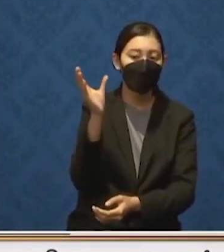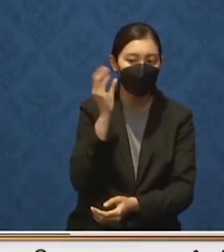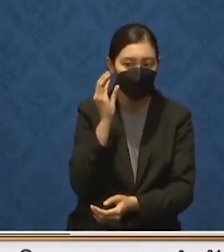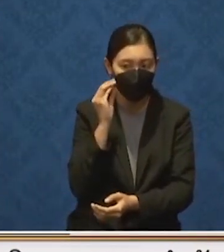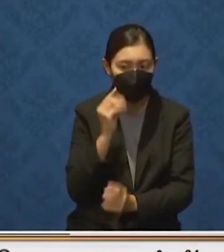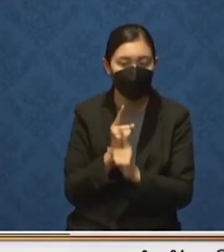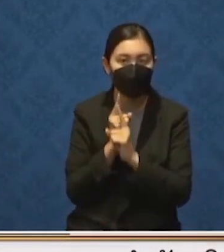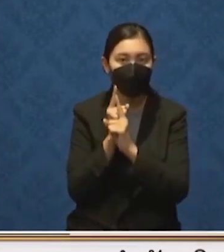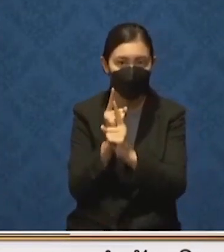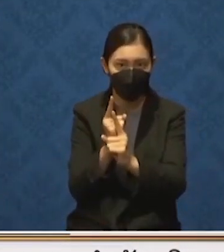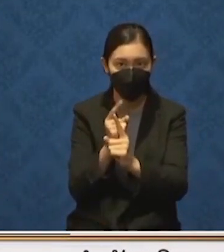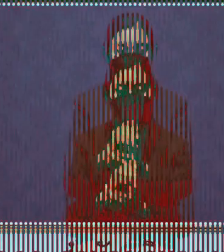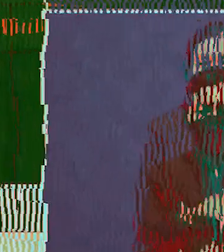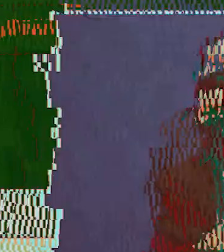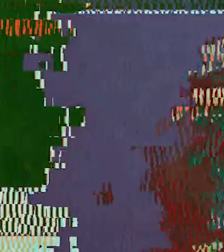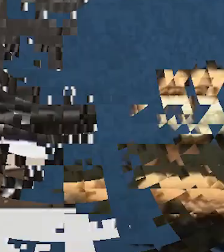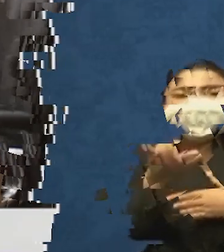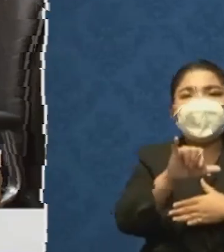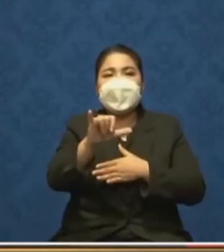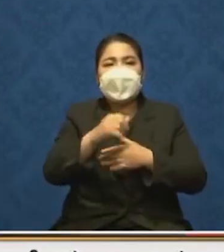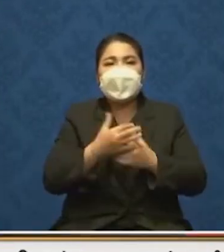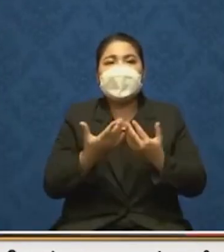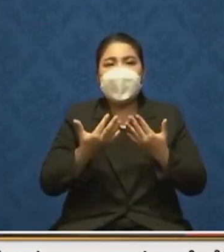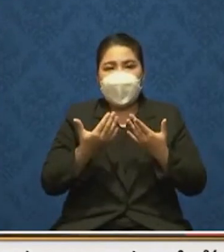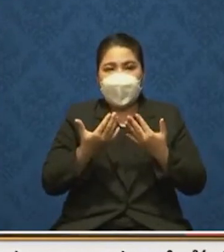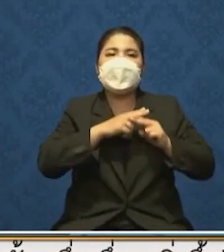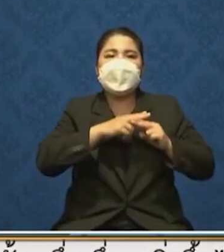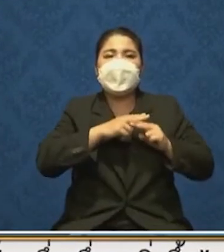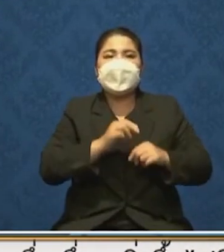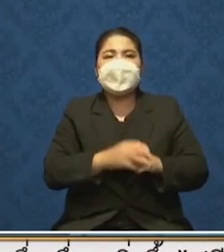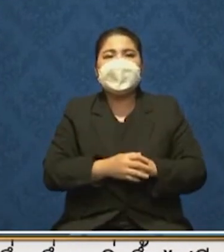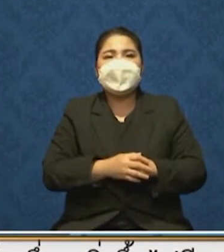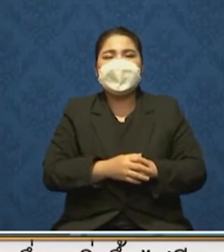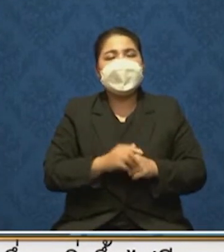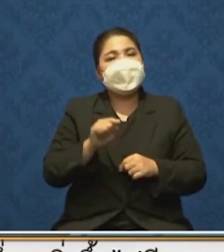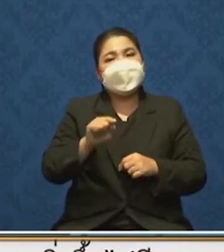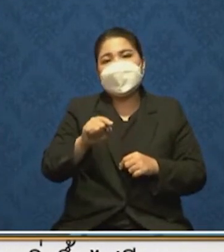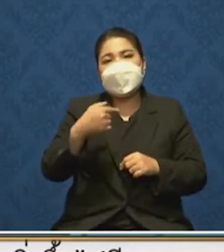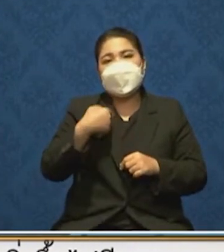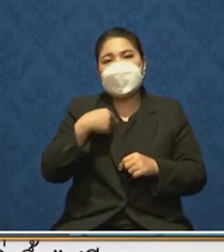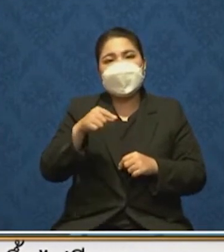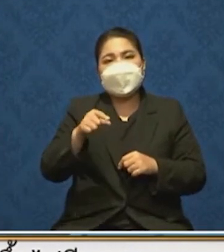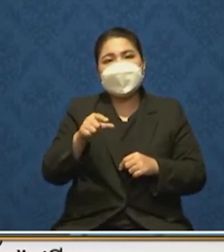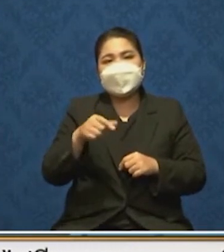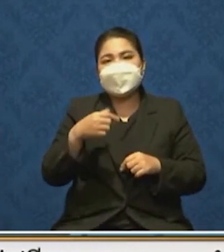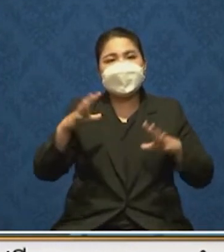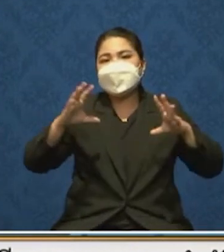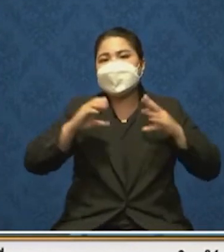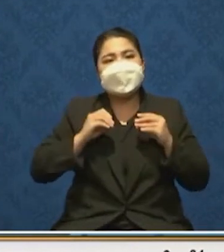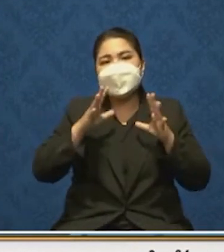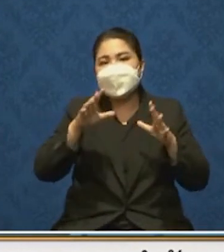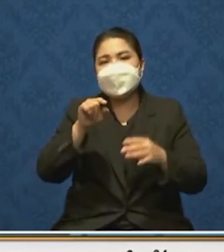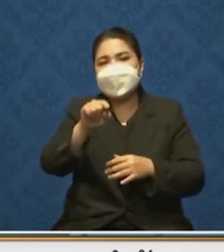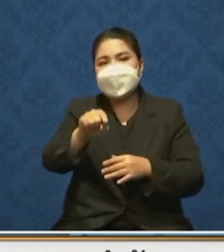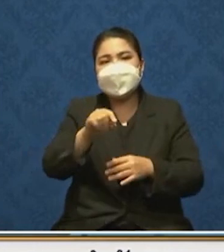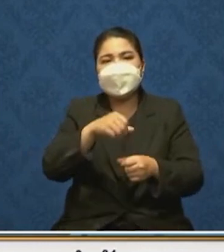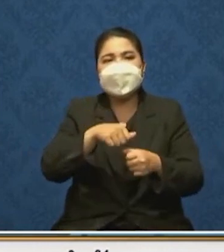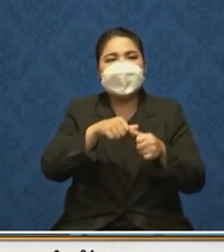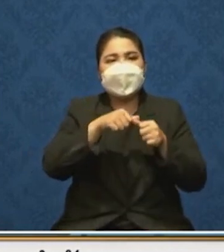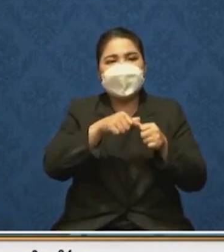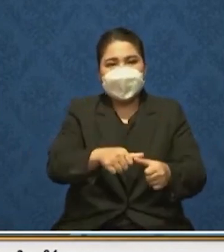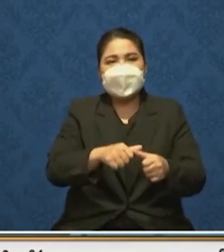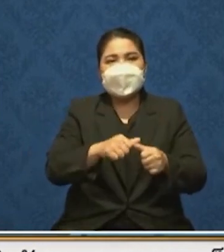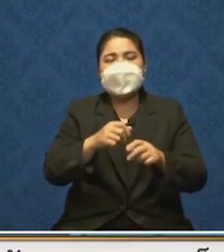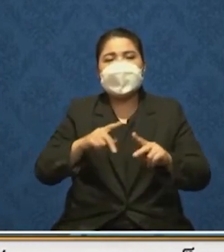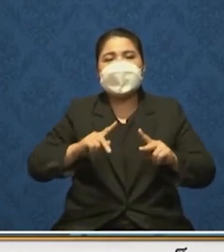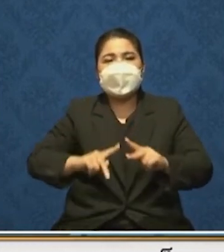การหัประมลงานขปสูปโบ ต้องเรีนว่าเด๋ยวยม Finale Season ผมจึไม่สามารทจะไ้วางใจในสัสยามที่ชอบให้ดำโงตำแหน่งรัฐมนตรี